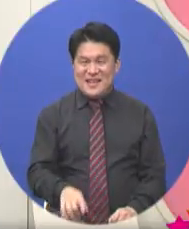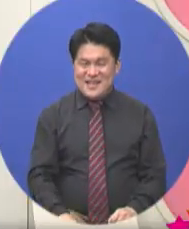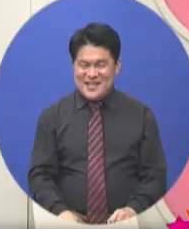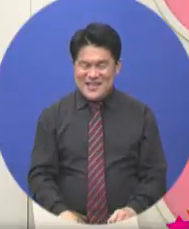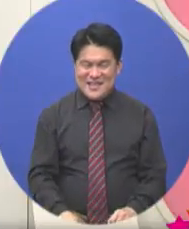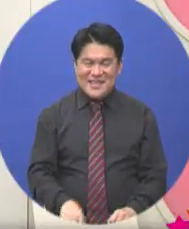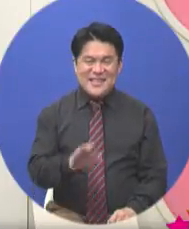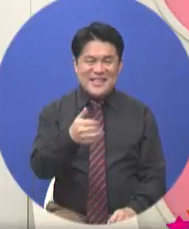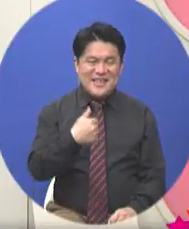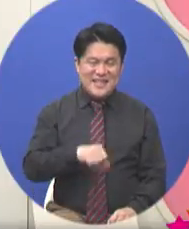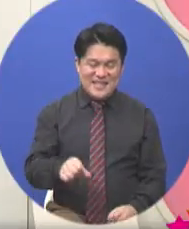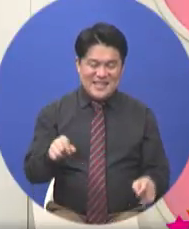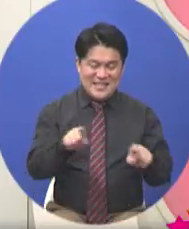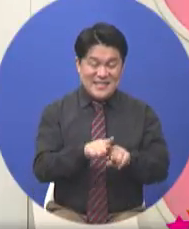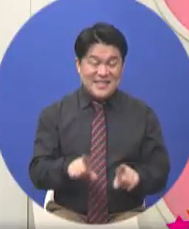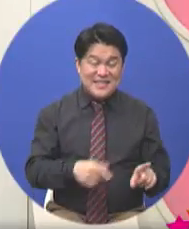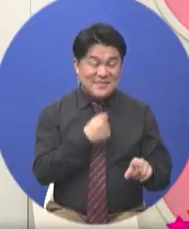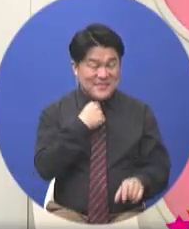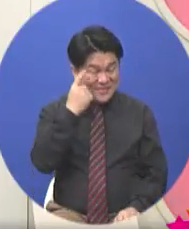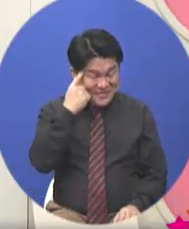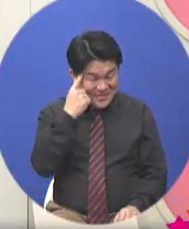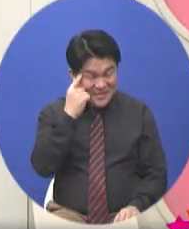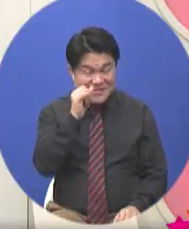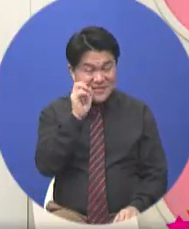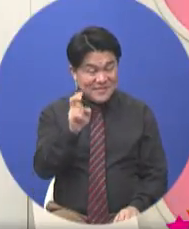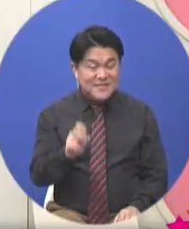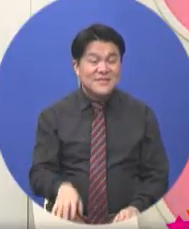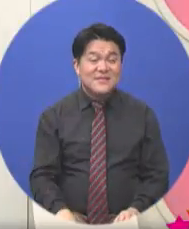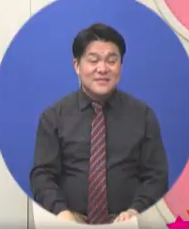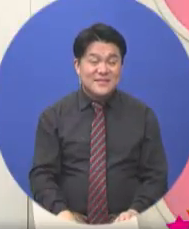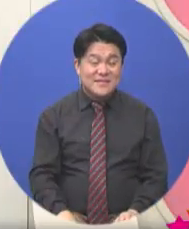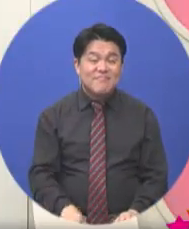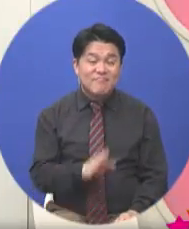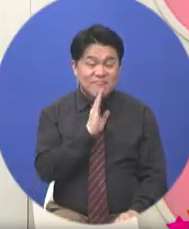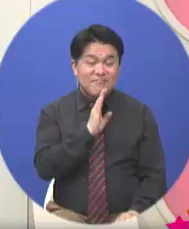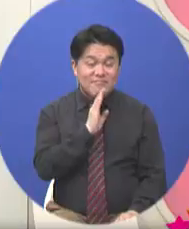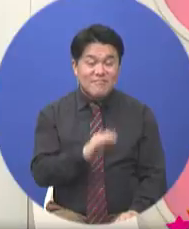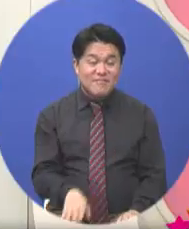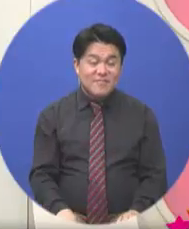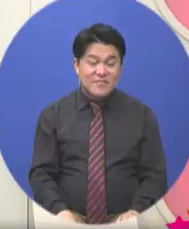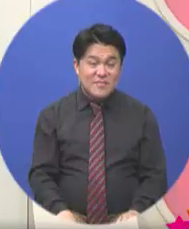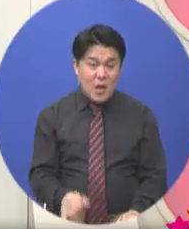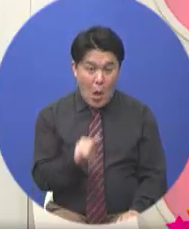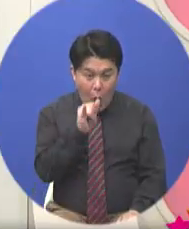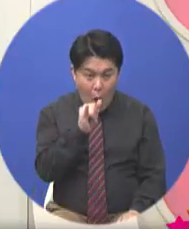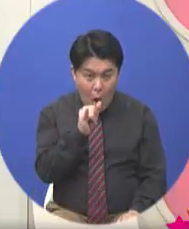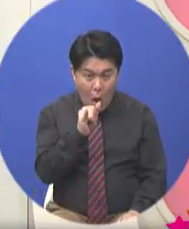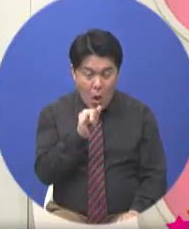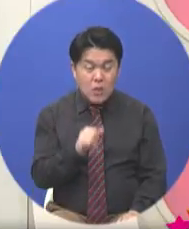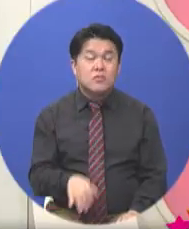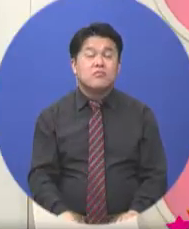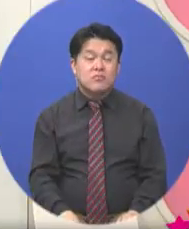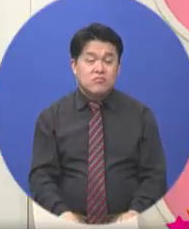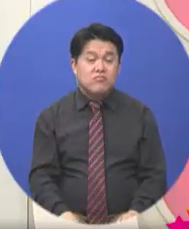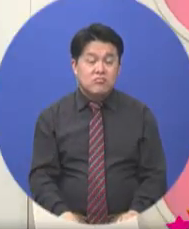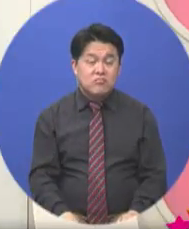아들하고 같이 살았으면 좋겠다 하는 생각이 들 때가 있으세요? 예예. 예. 있으세요?